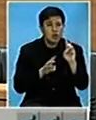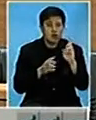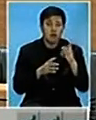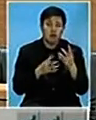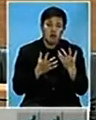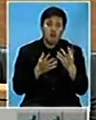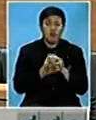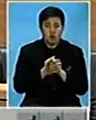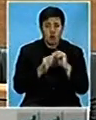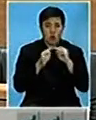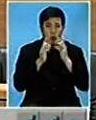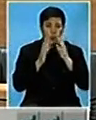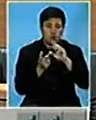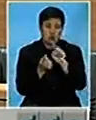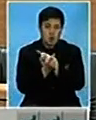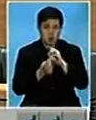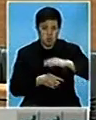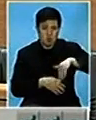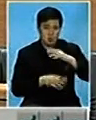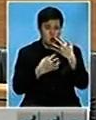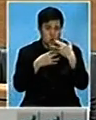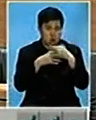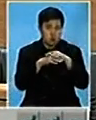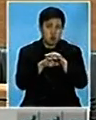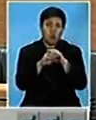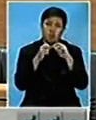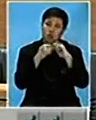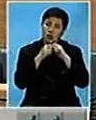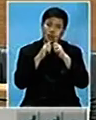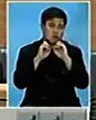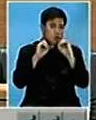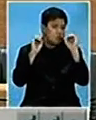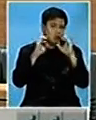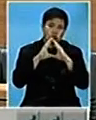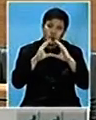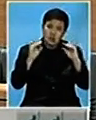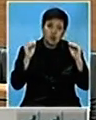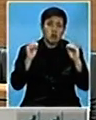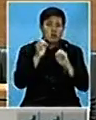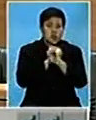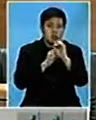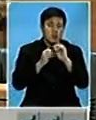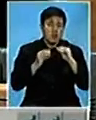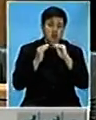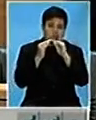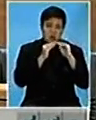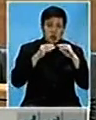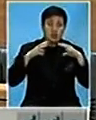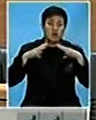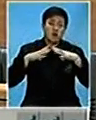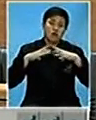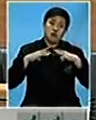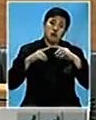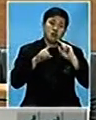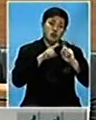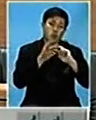ให้คนในสังคมสามารถอยู่ร่วมกันอย่างสันติปลอดภัยและมีสิทธิเสรีภาพบนฐานของ